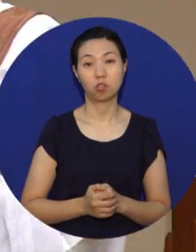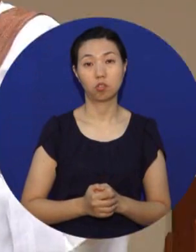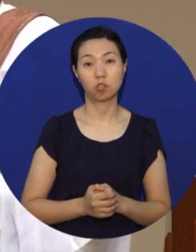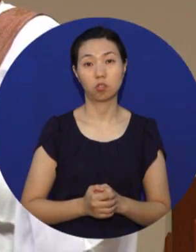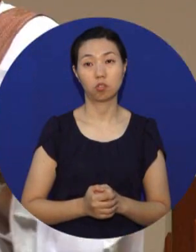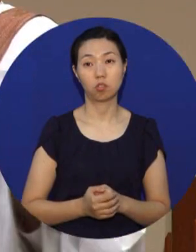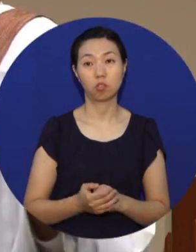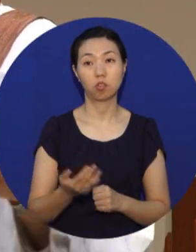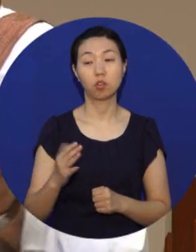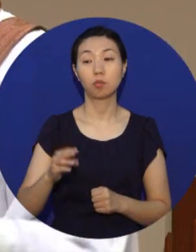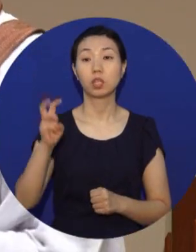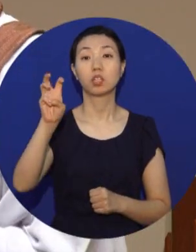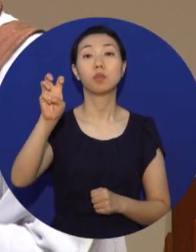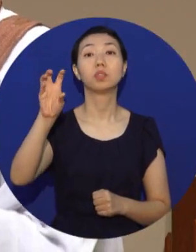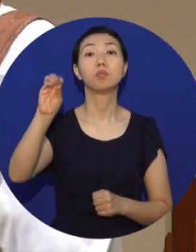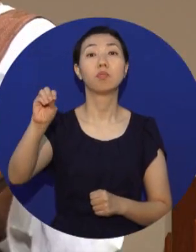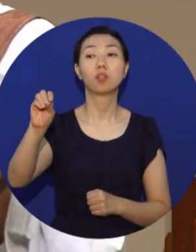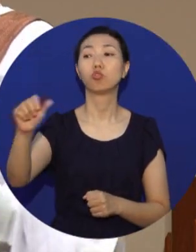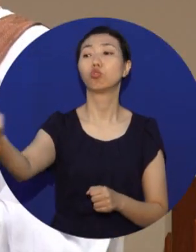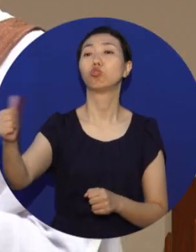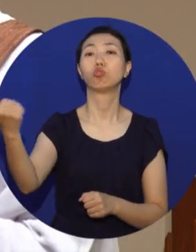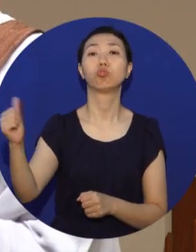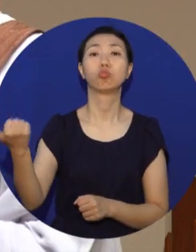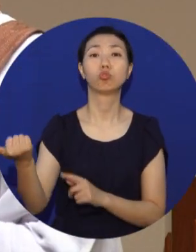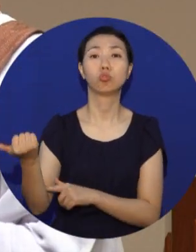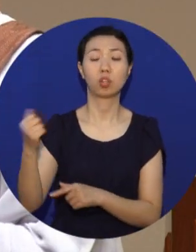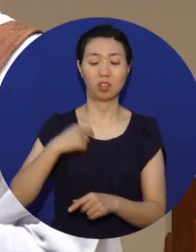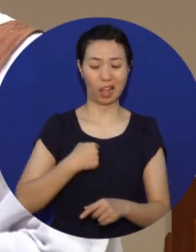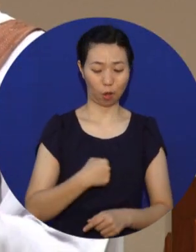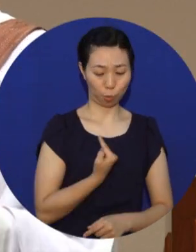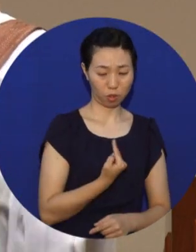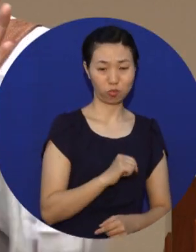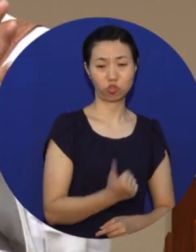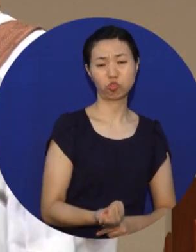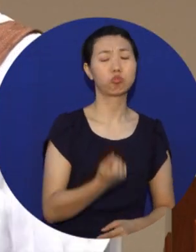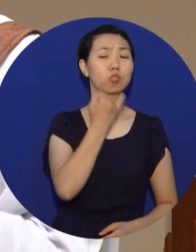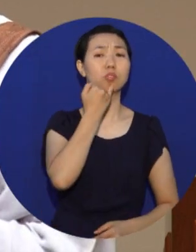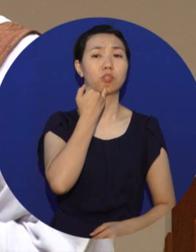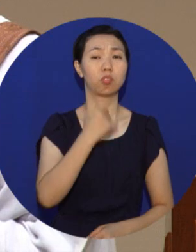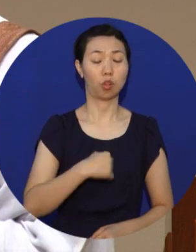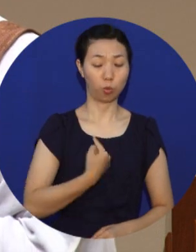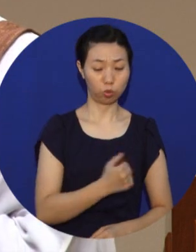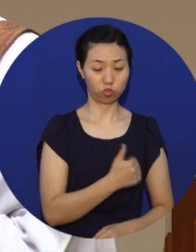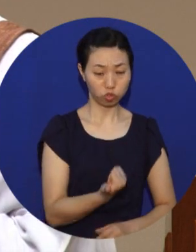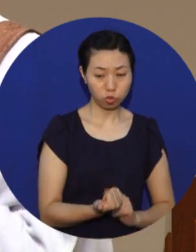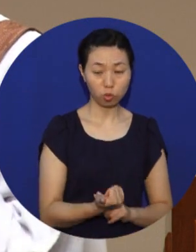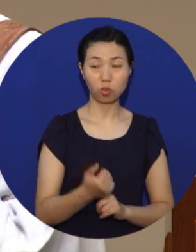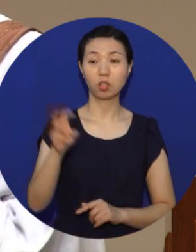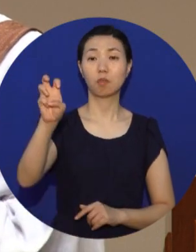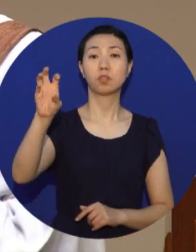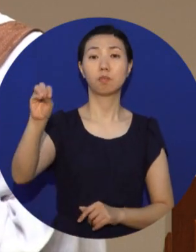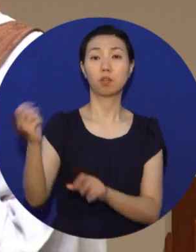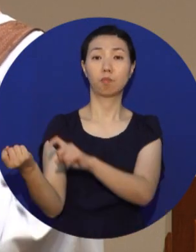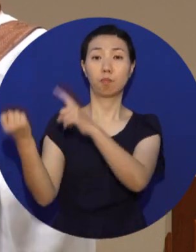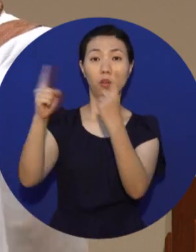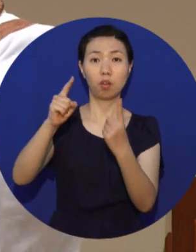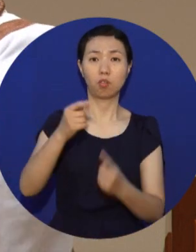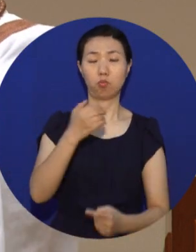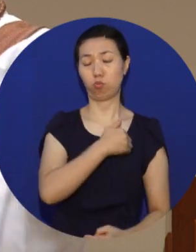근데 뭐 몇십만 죽는데 뭐 하나 더 죽는다고 뭐가 문제겠어요. 하나 죽어서 막을 수 있다면 좋지.